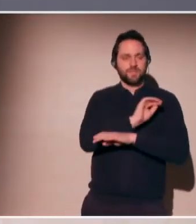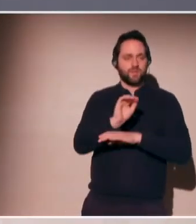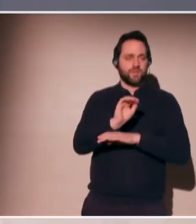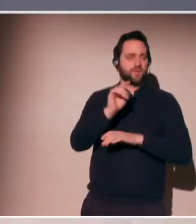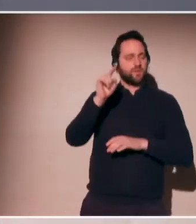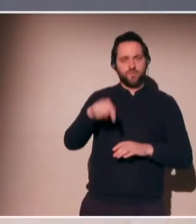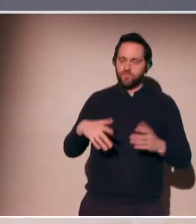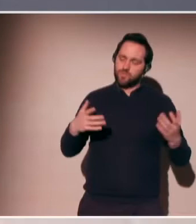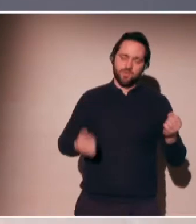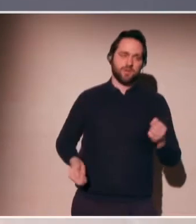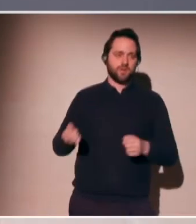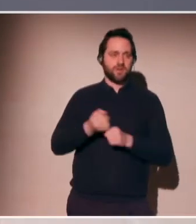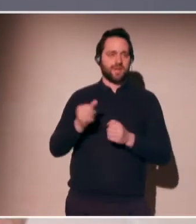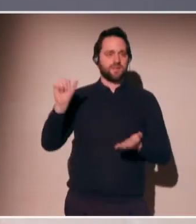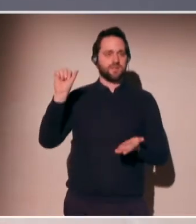logiciel libre.